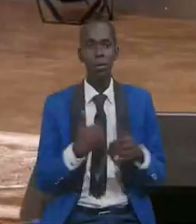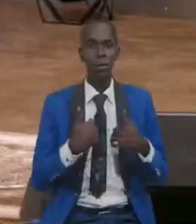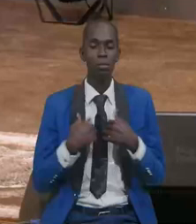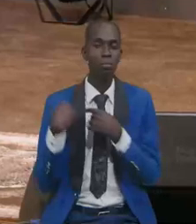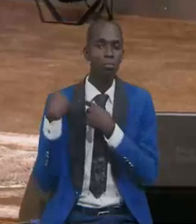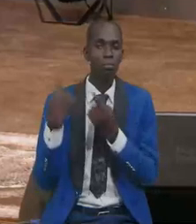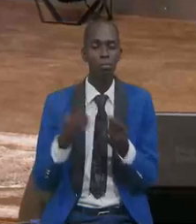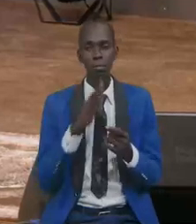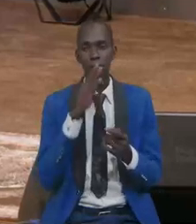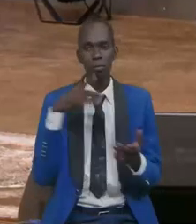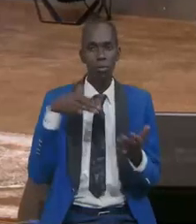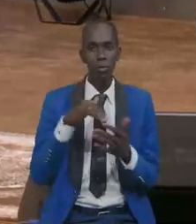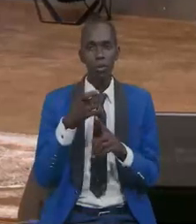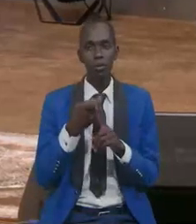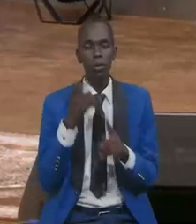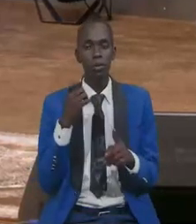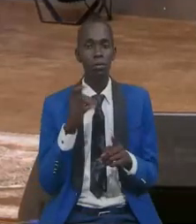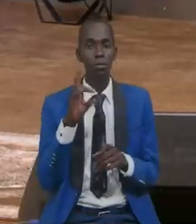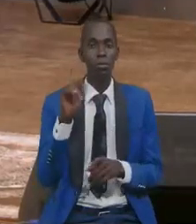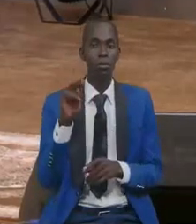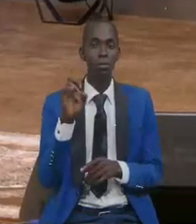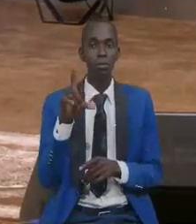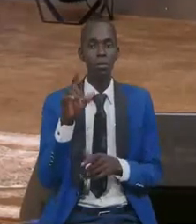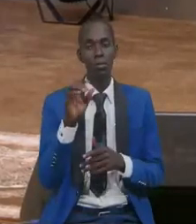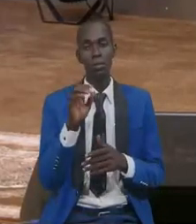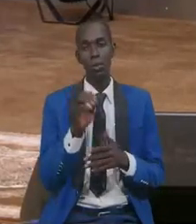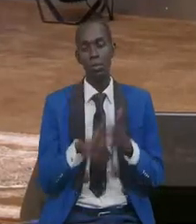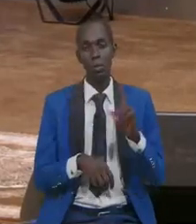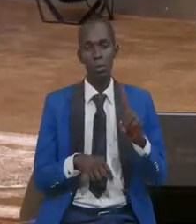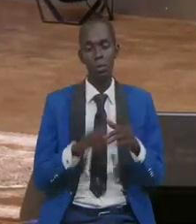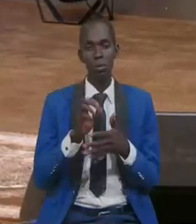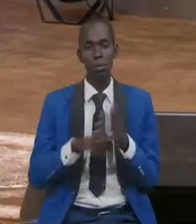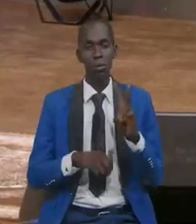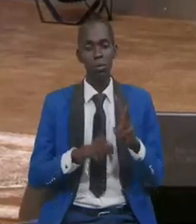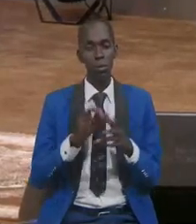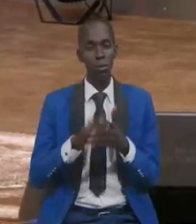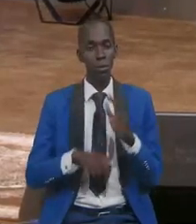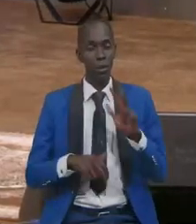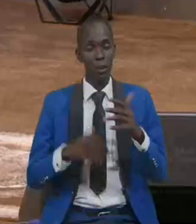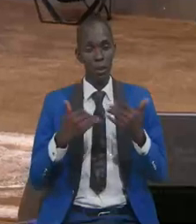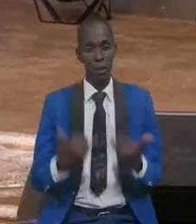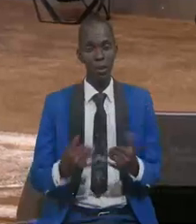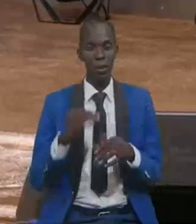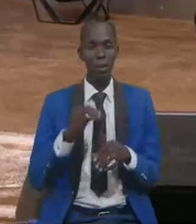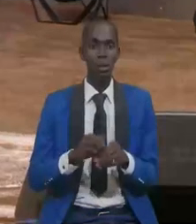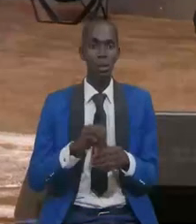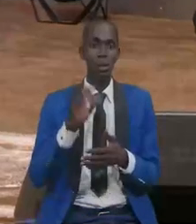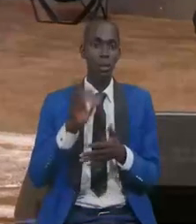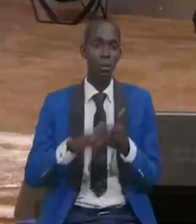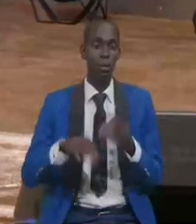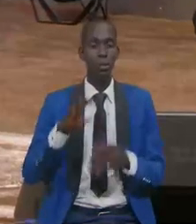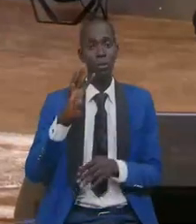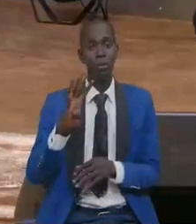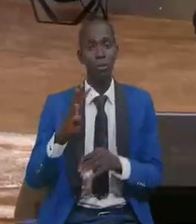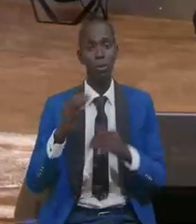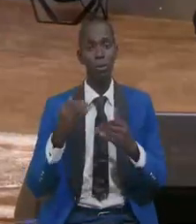2, 3. Maintenant, nous sommes venus au chapitre 4. Et nous venons ce soir pour considérer le